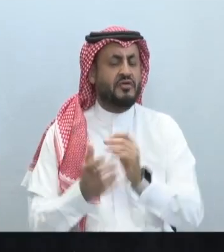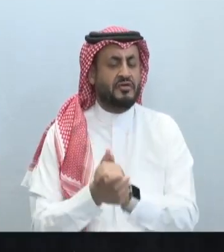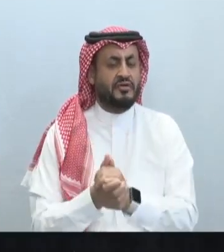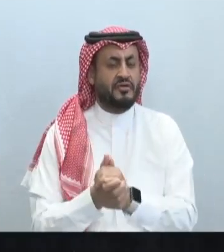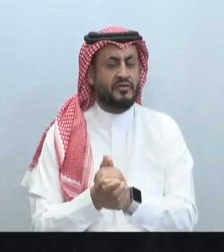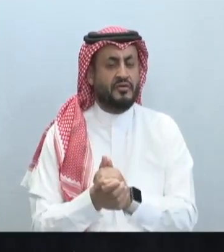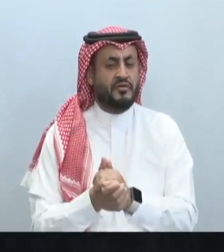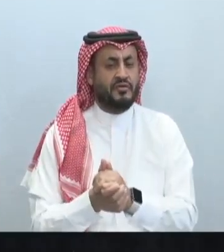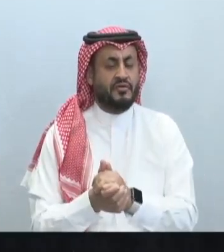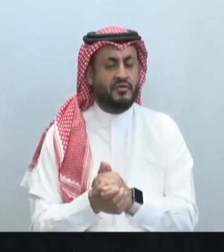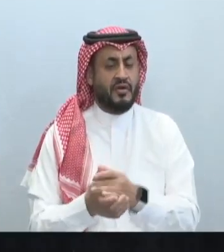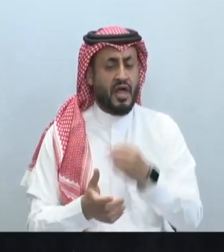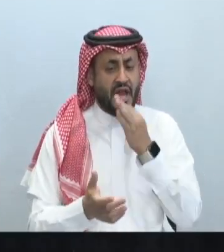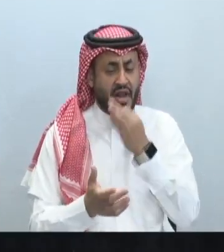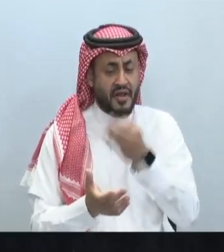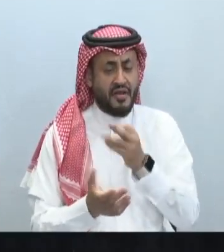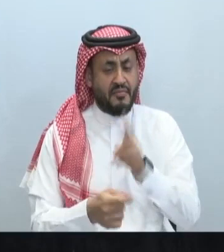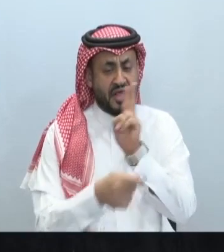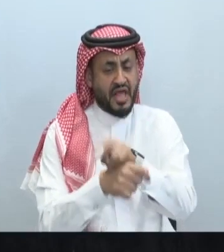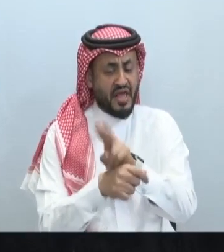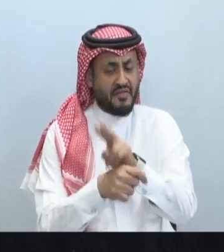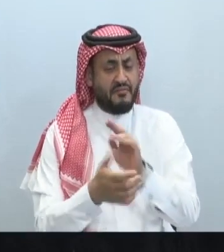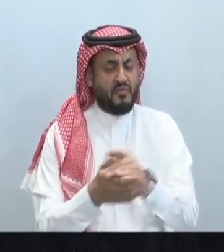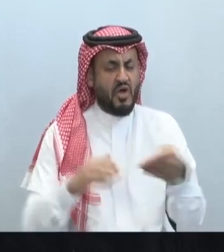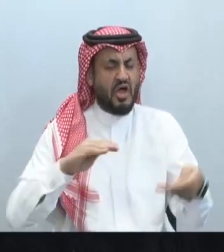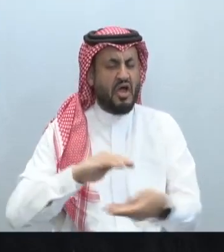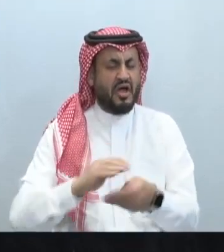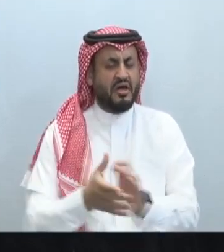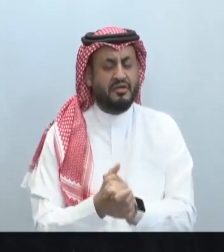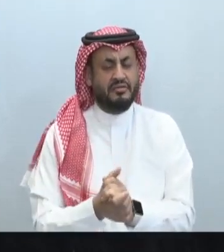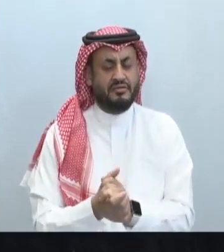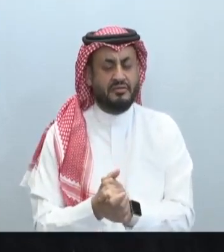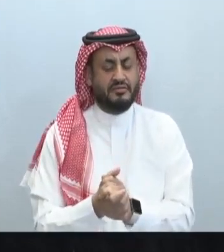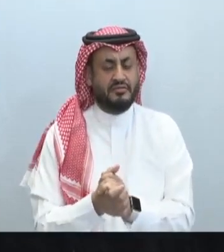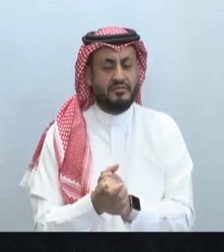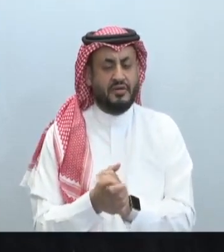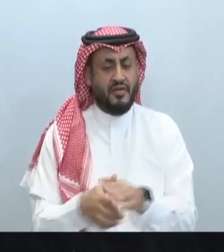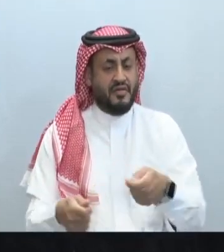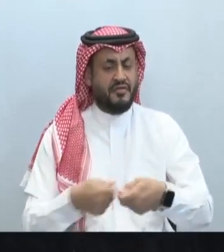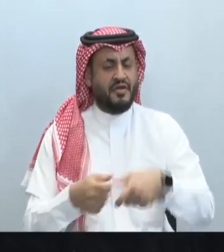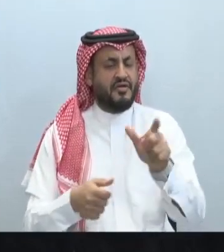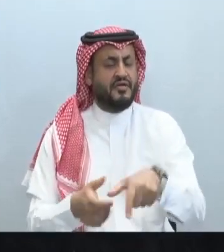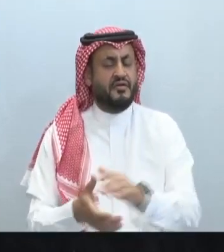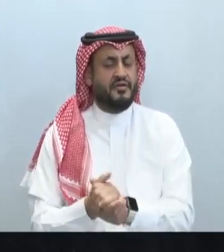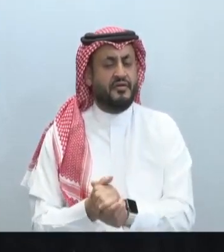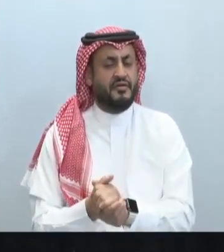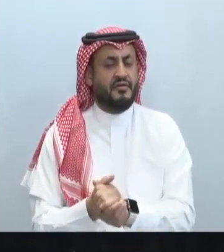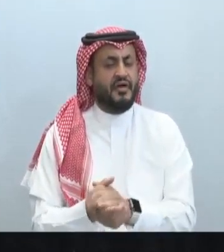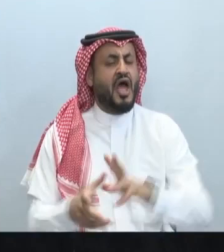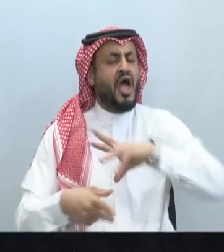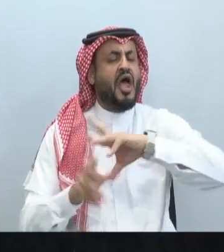يروج ل بضاعه بالكذب يكذب ويخدع ويغش